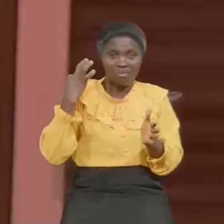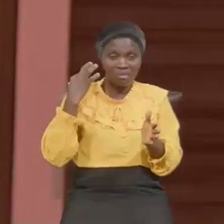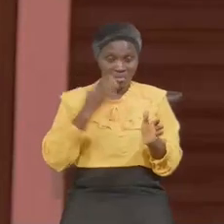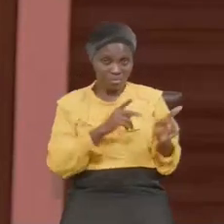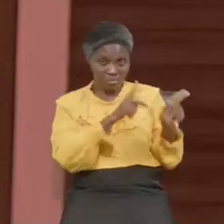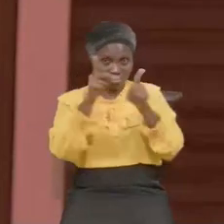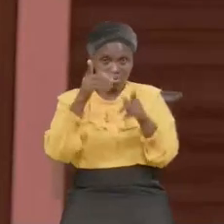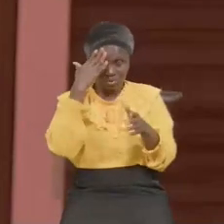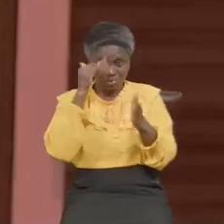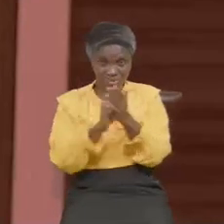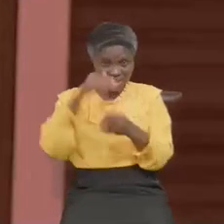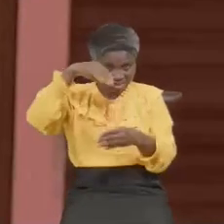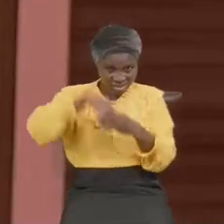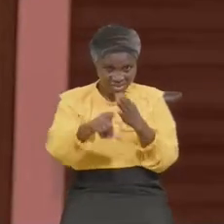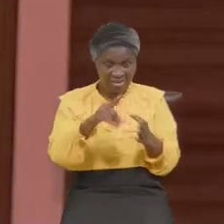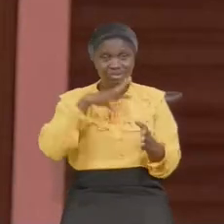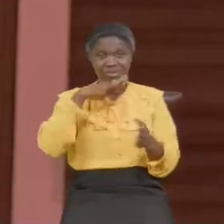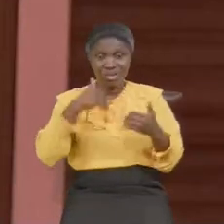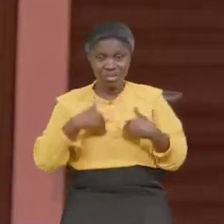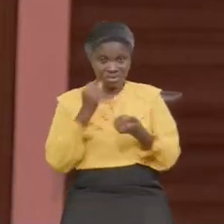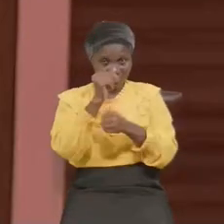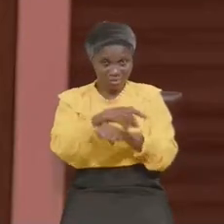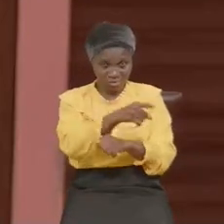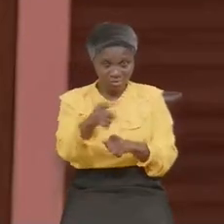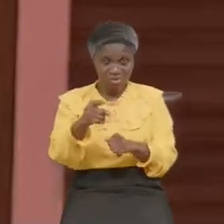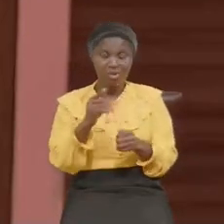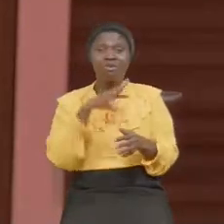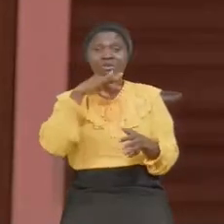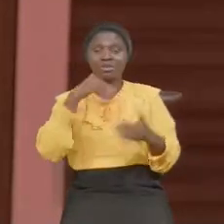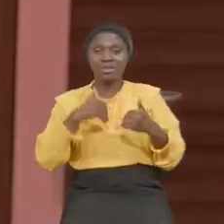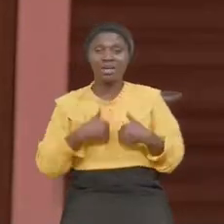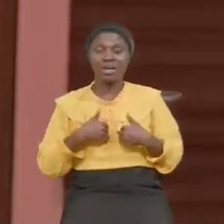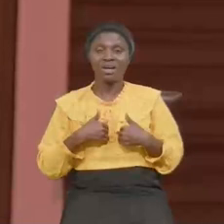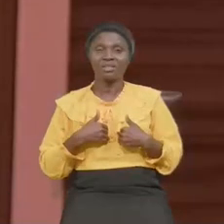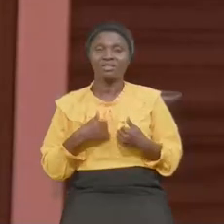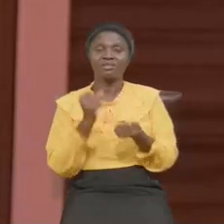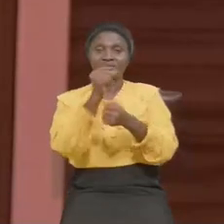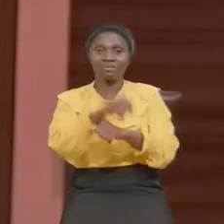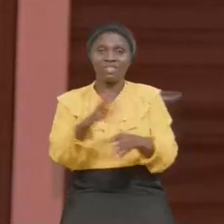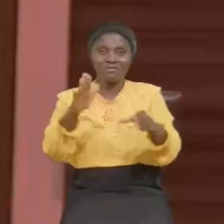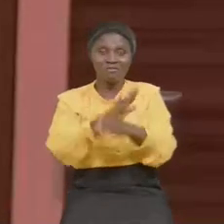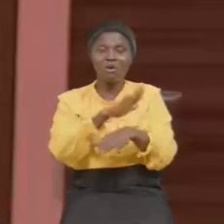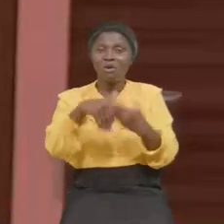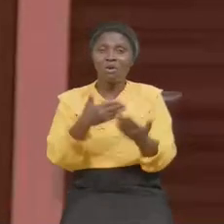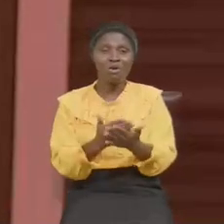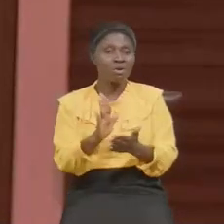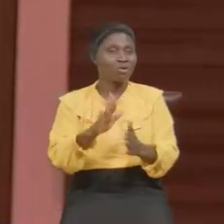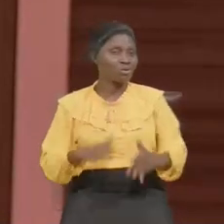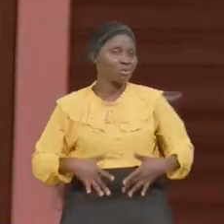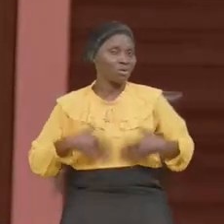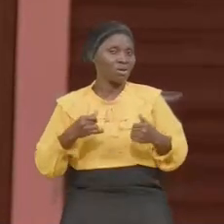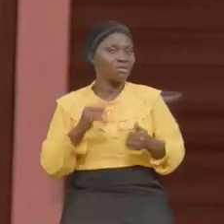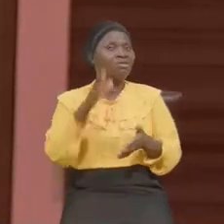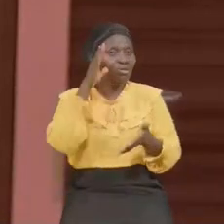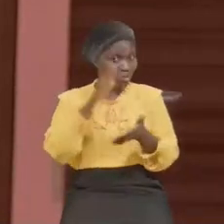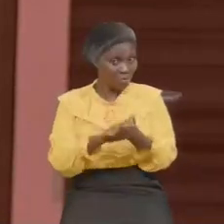la corruption t'a vaincu, la corruption a rempli toute ta vie, ta femme le sait, ou